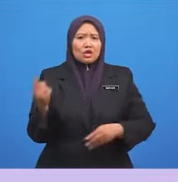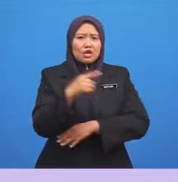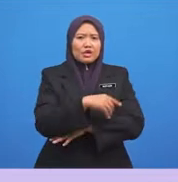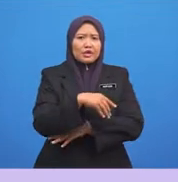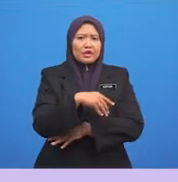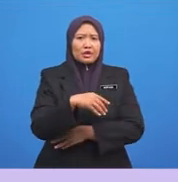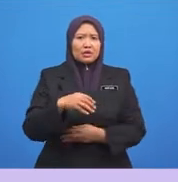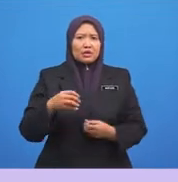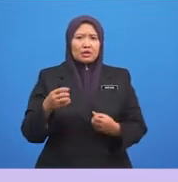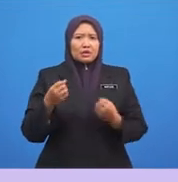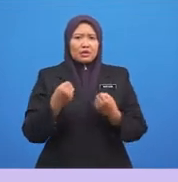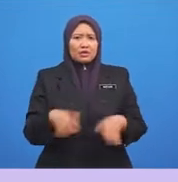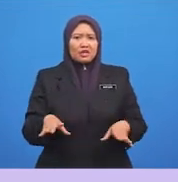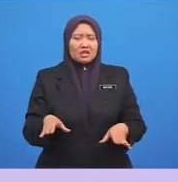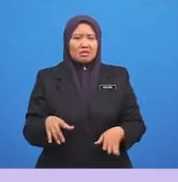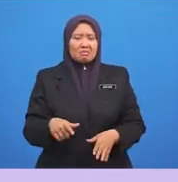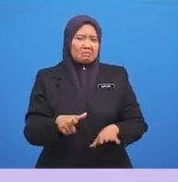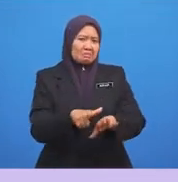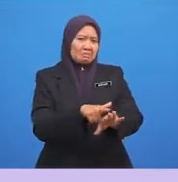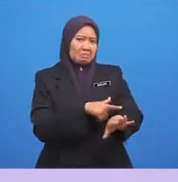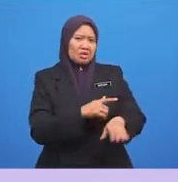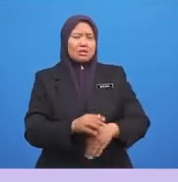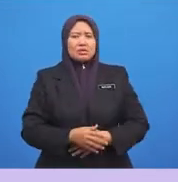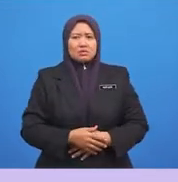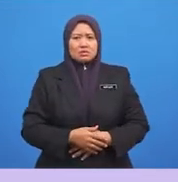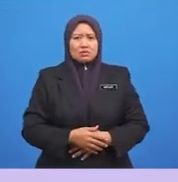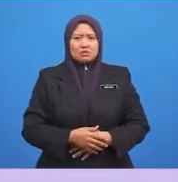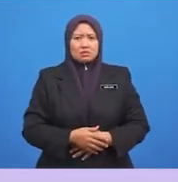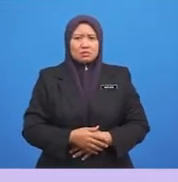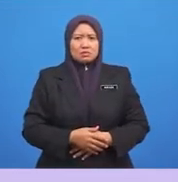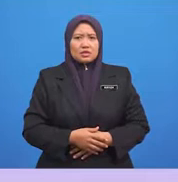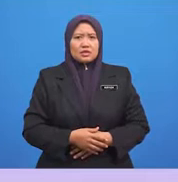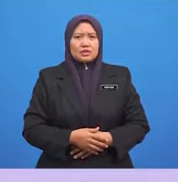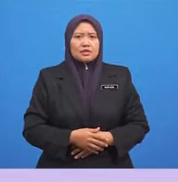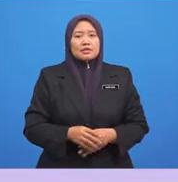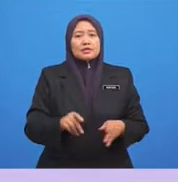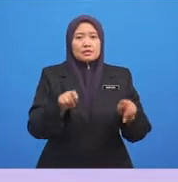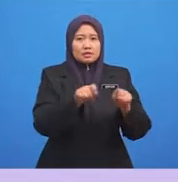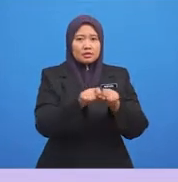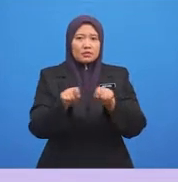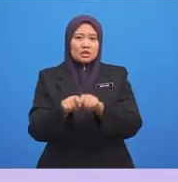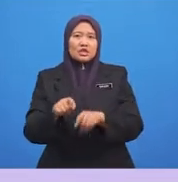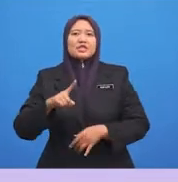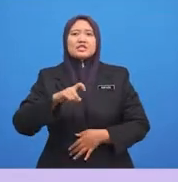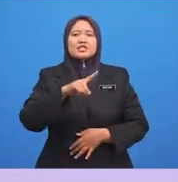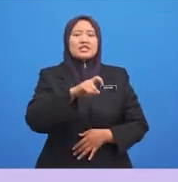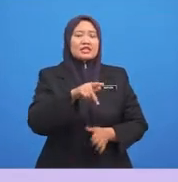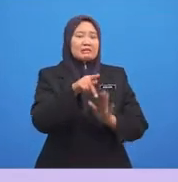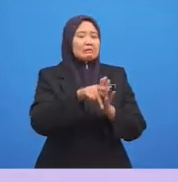murid-murid? Ya, jawapannya ialah seperti cacing